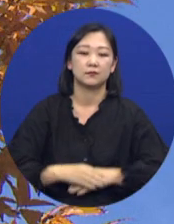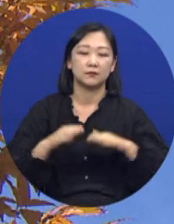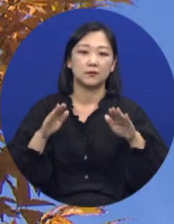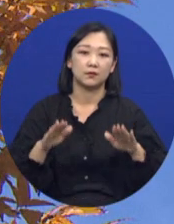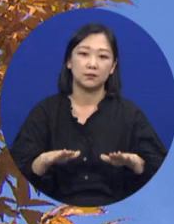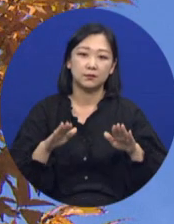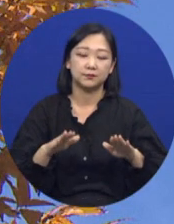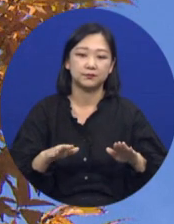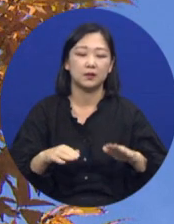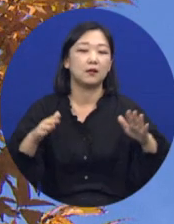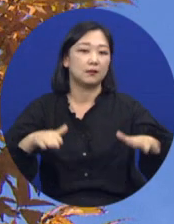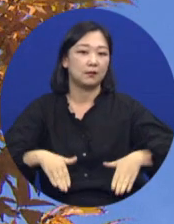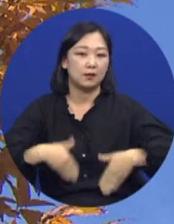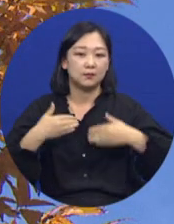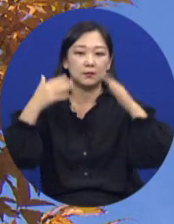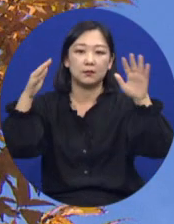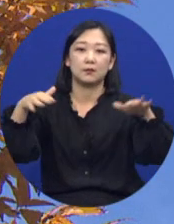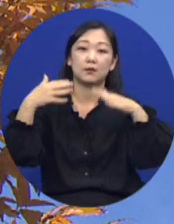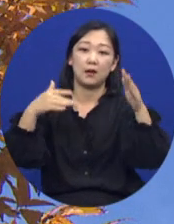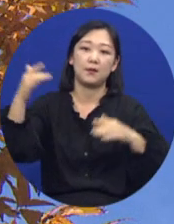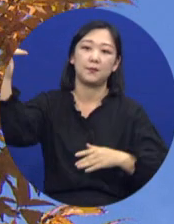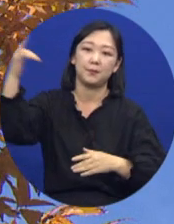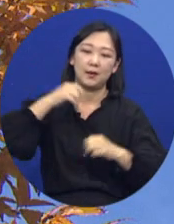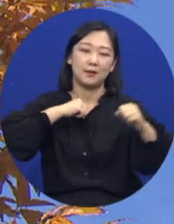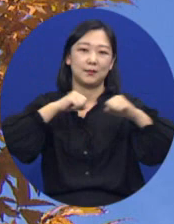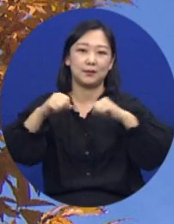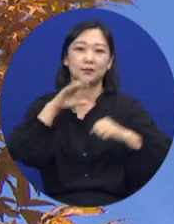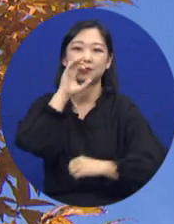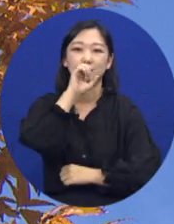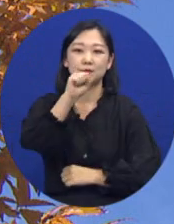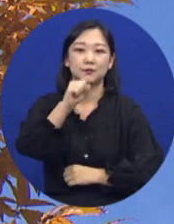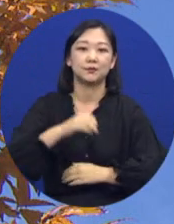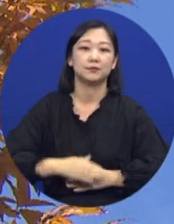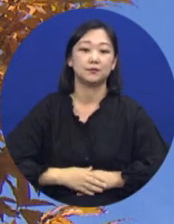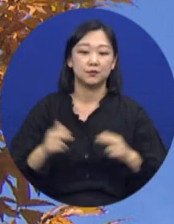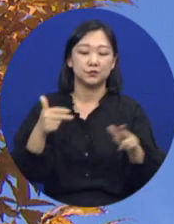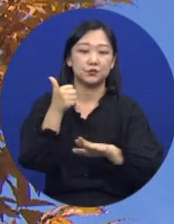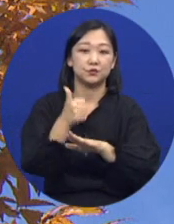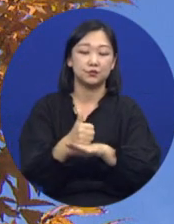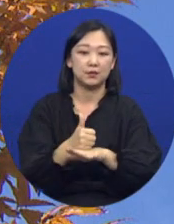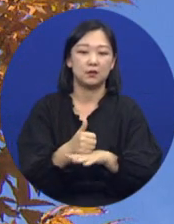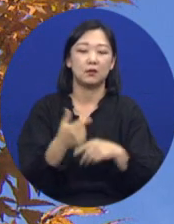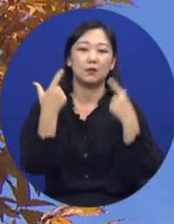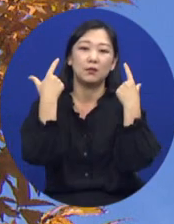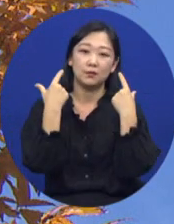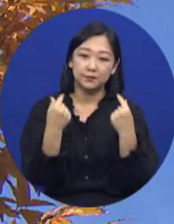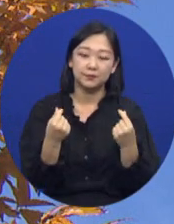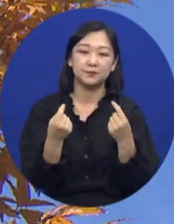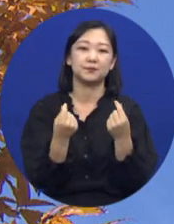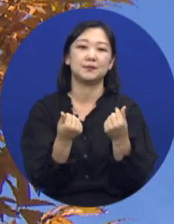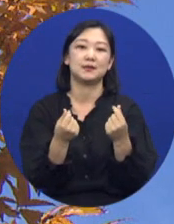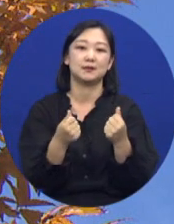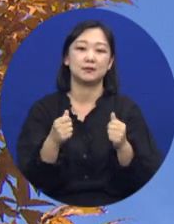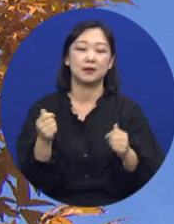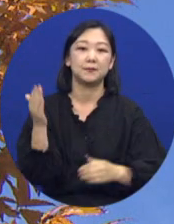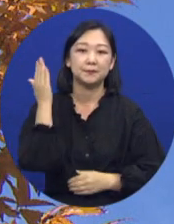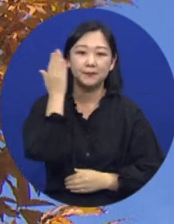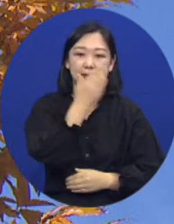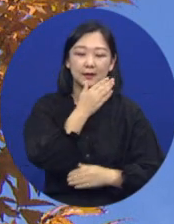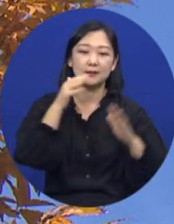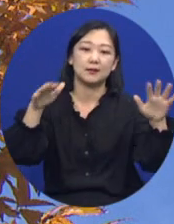오늘 낮 동안 따스한 가을볕이 퍼지면서 활동하기 좋았는데요. 주말에도 예년 기온을 보이면서 쾌청한 가을